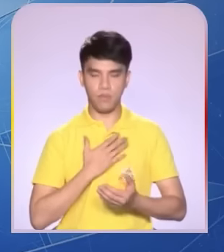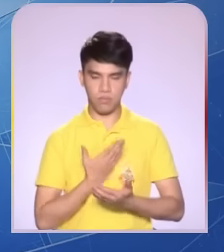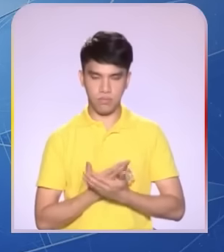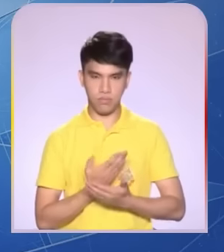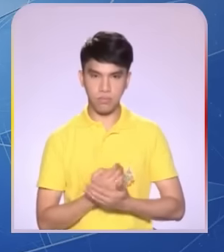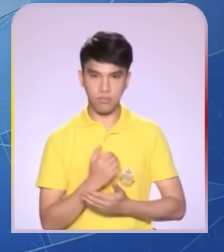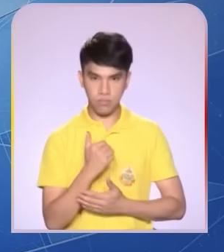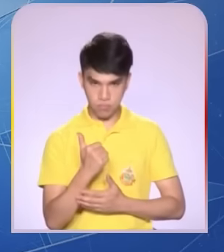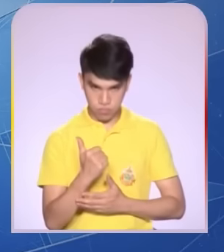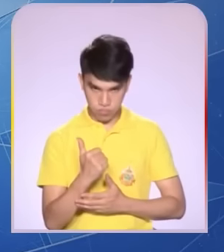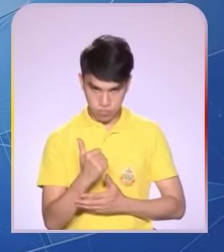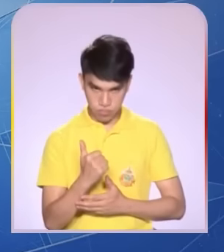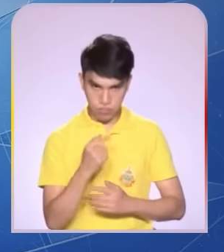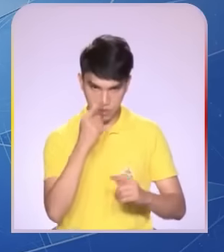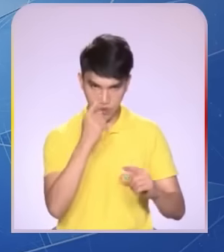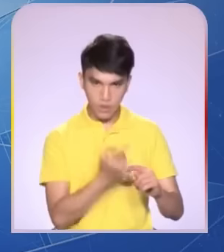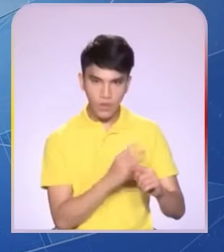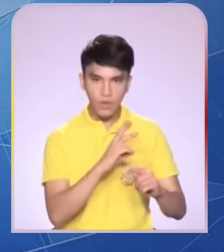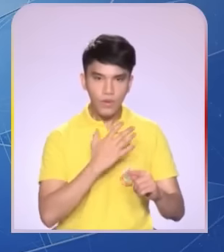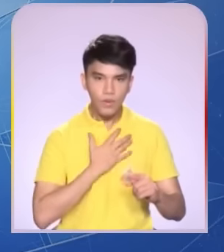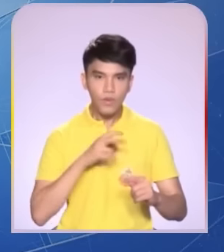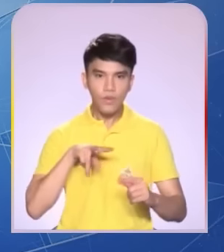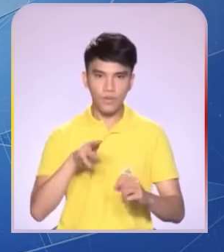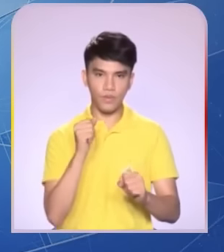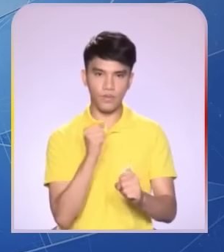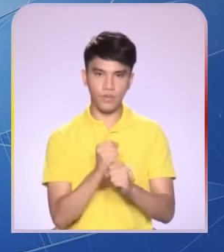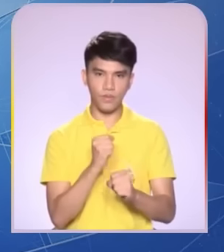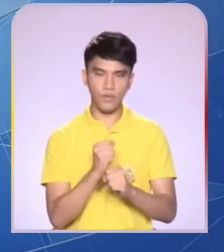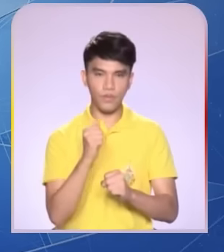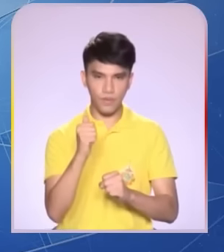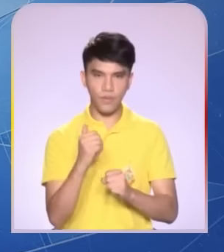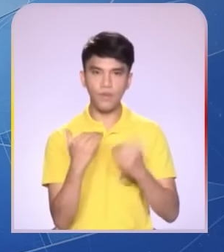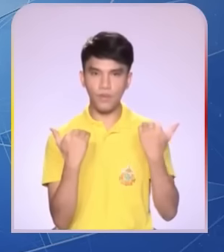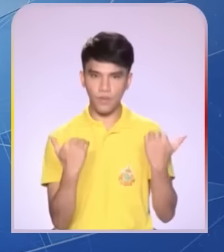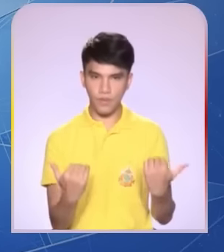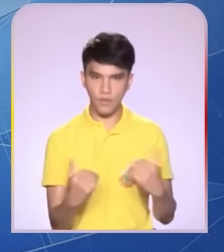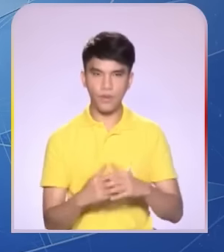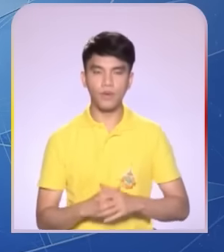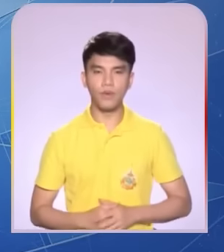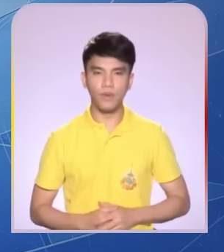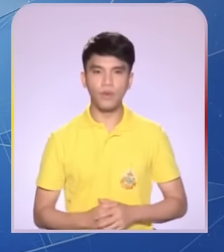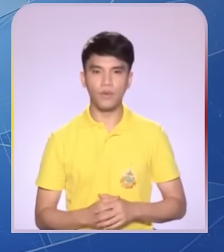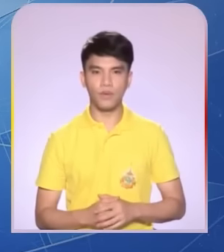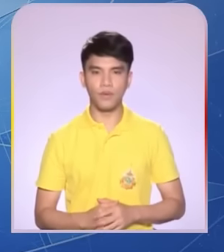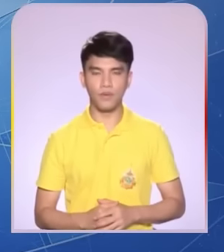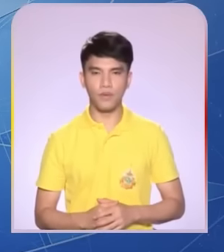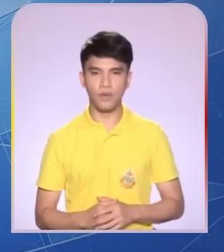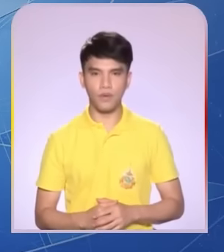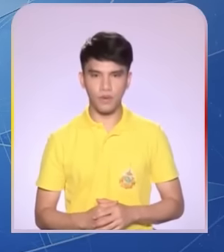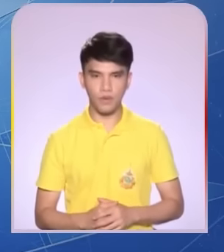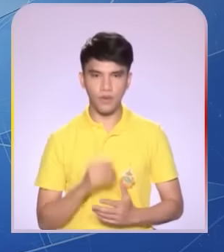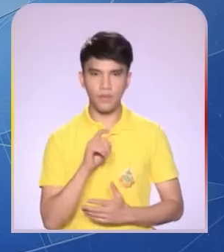รที่ได้ในมิถุนาที่ผมกับแฟนผมคุณบิ๊กทำด้วยกันไม่ได้เยอะมากครับ